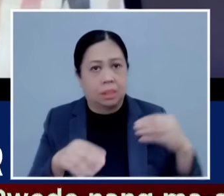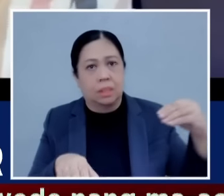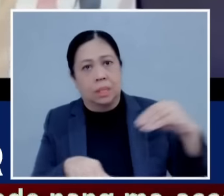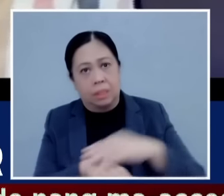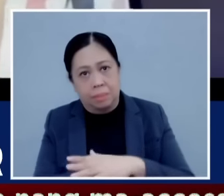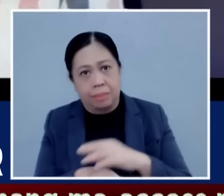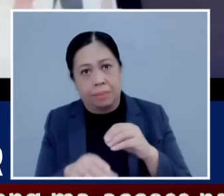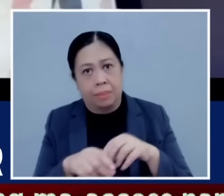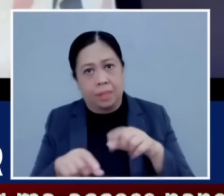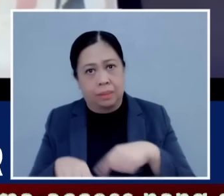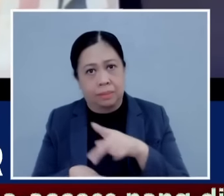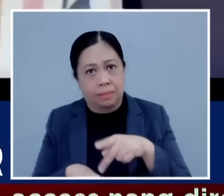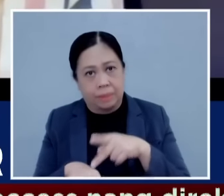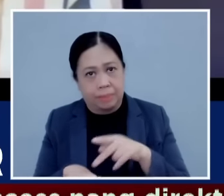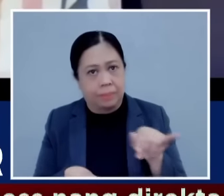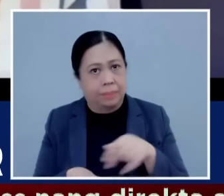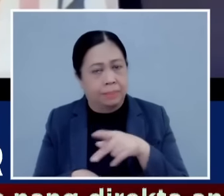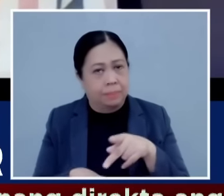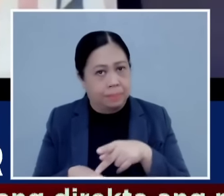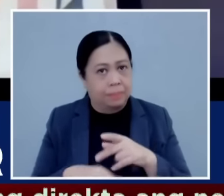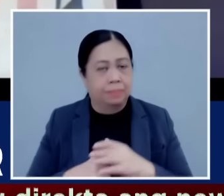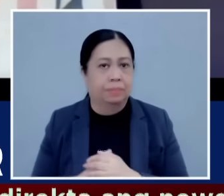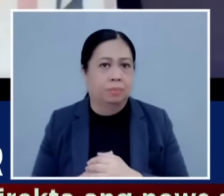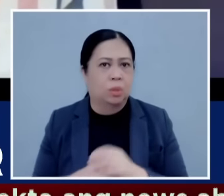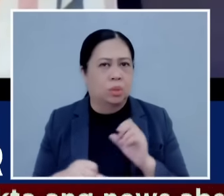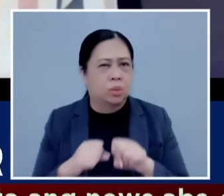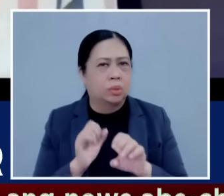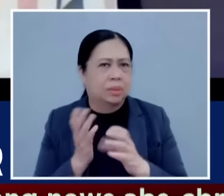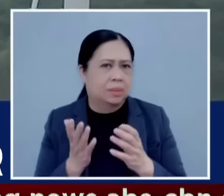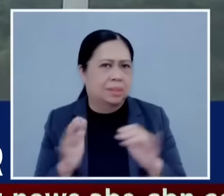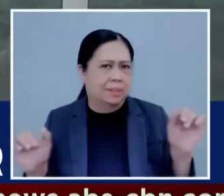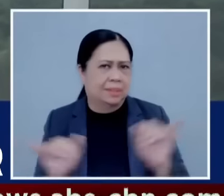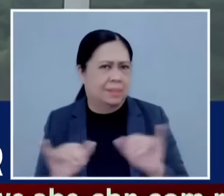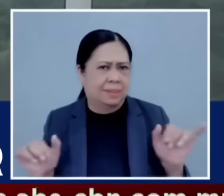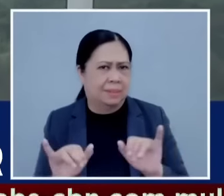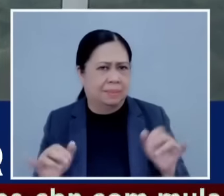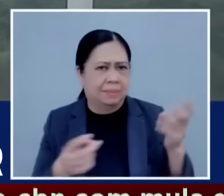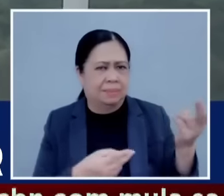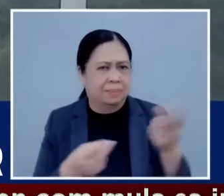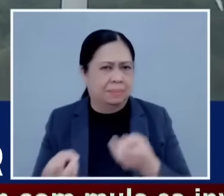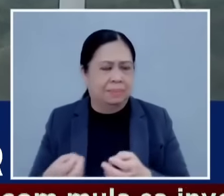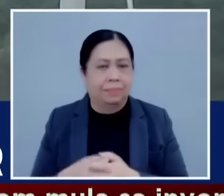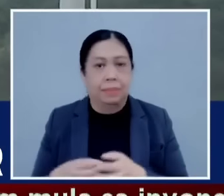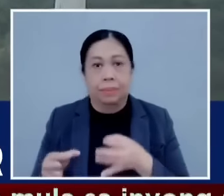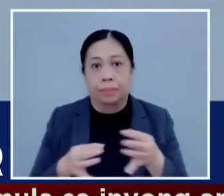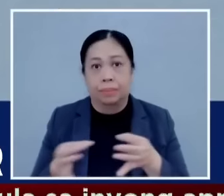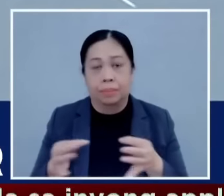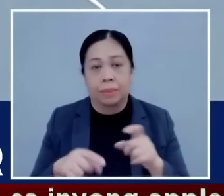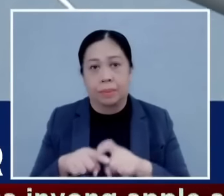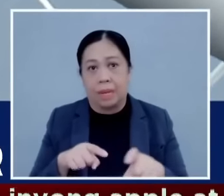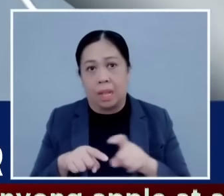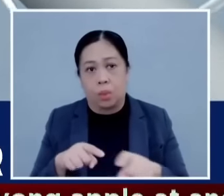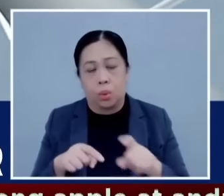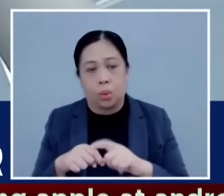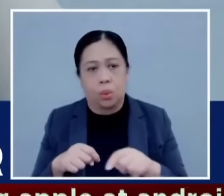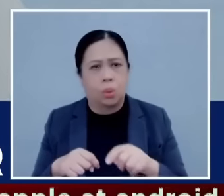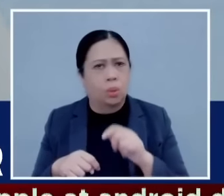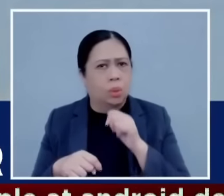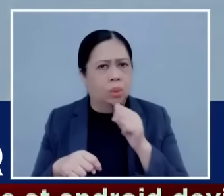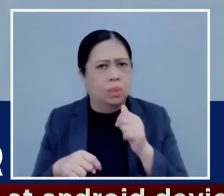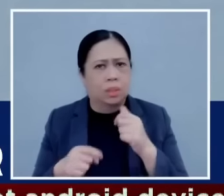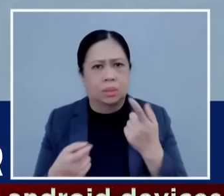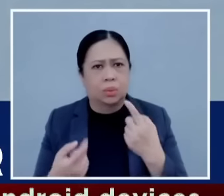yan domestically sa atin, sa Pilipinas. So that's just how it goes. Paliwanag pa ng Meralco, hindi rin